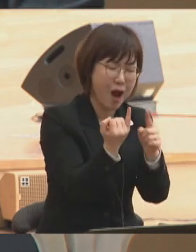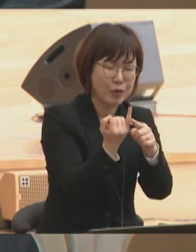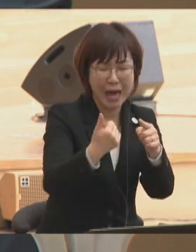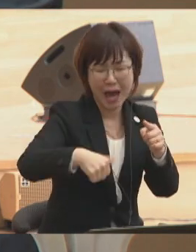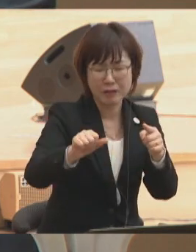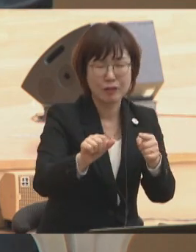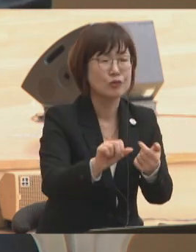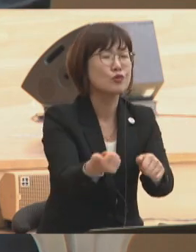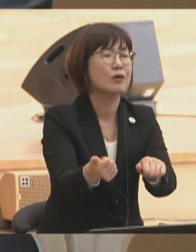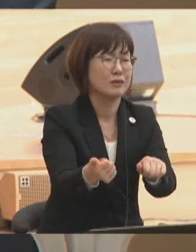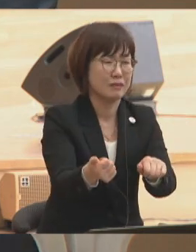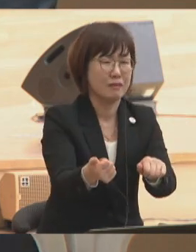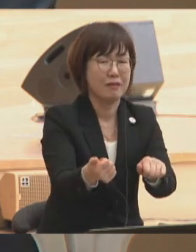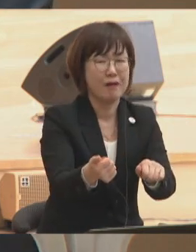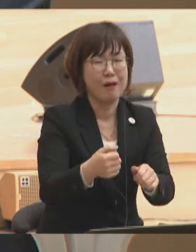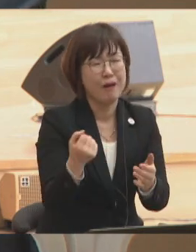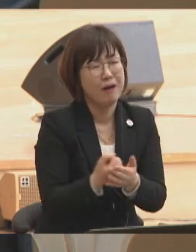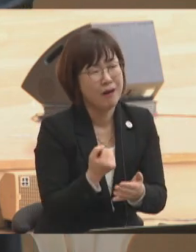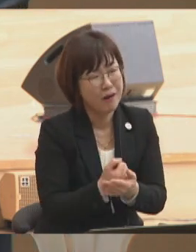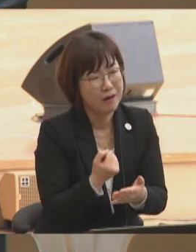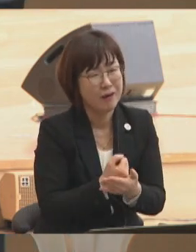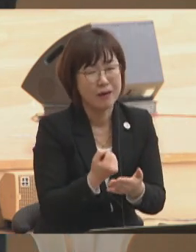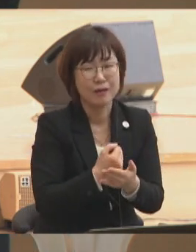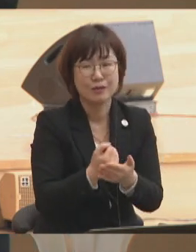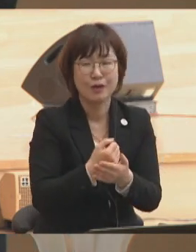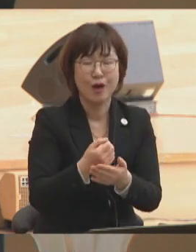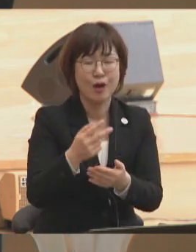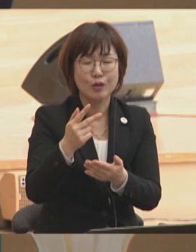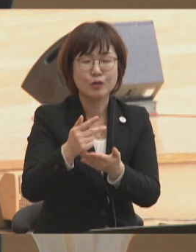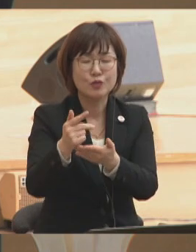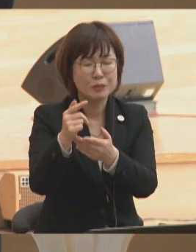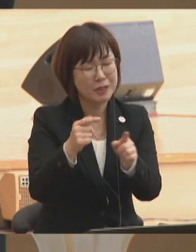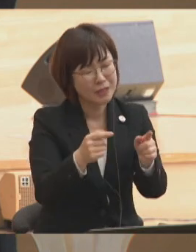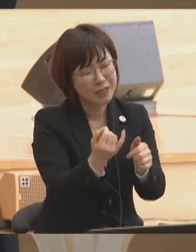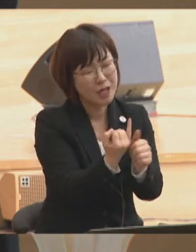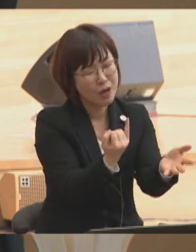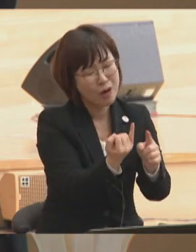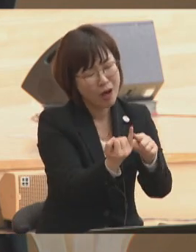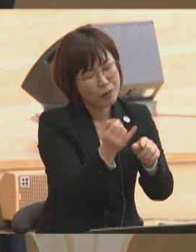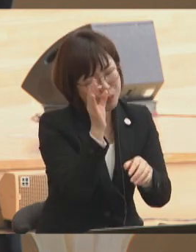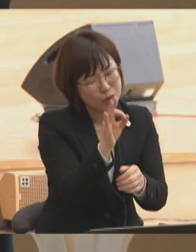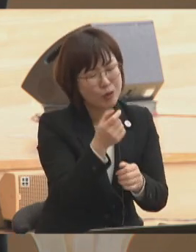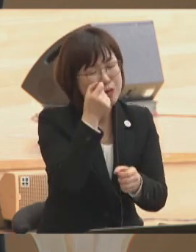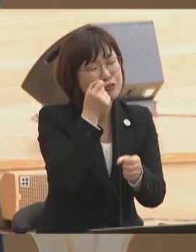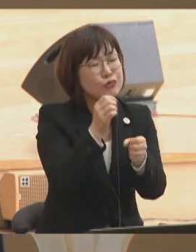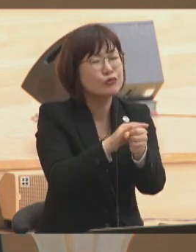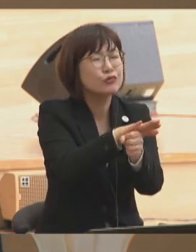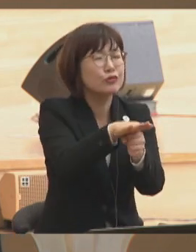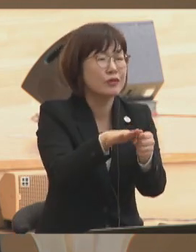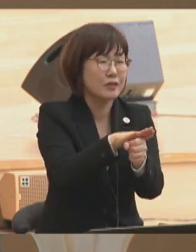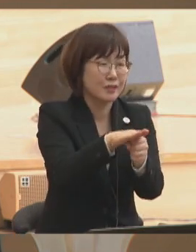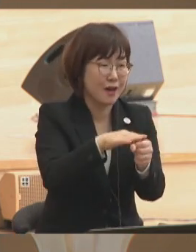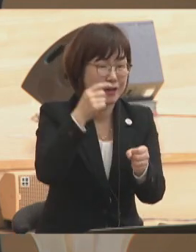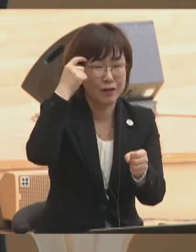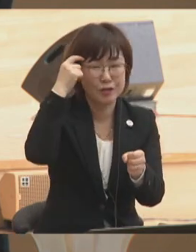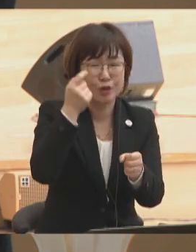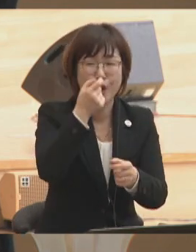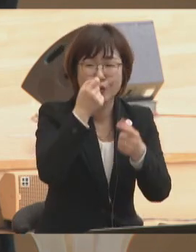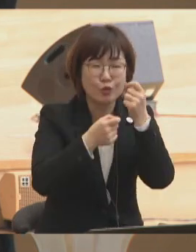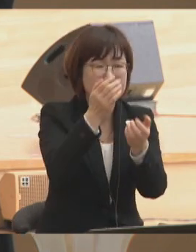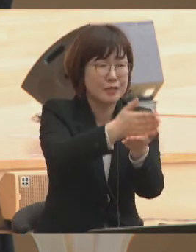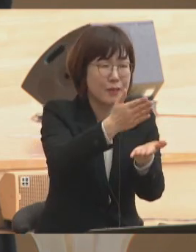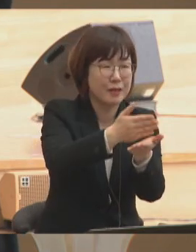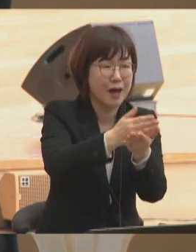너무 안타까워. 주님이 어떻게? 주께서 과부를 보시고 불쌍히 기사 울지 말라. 그 다음 본문에